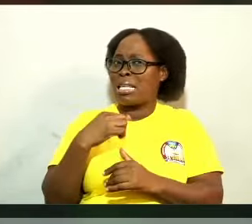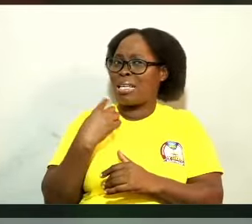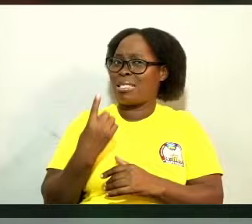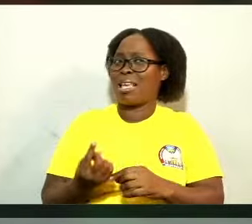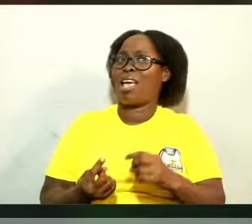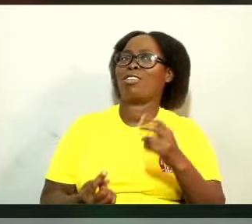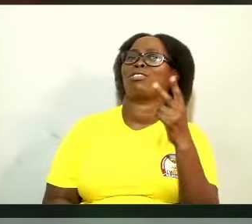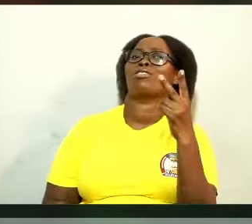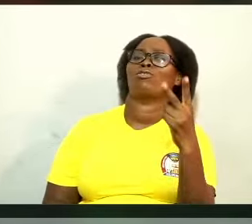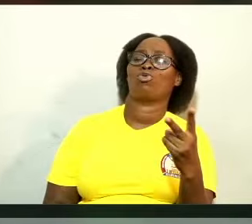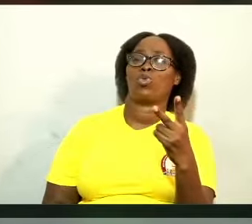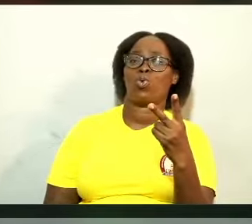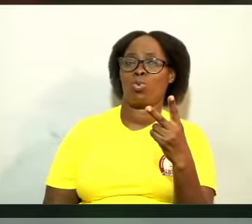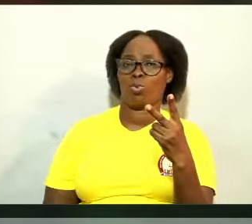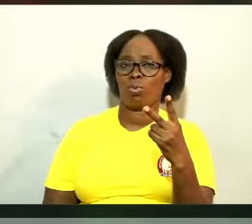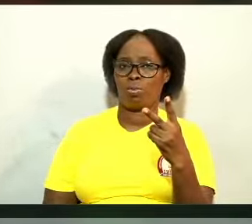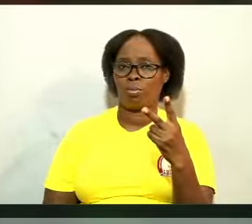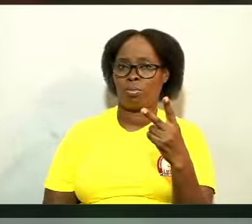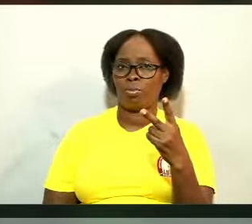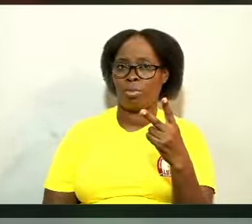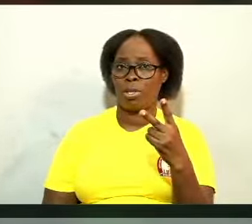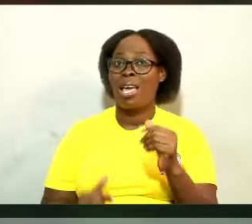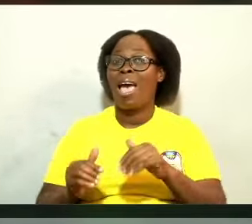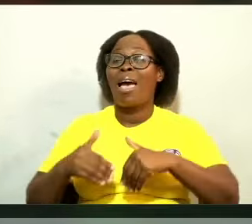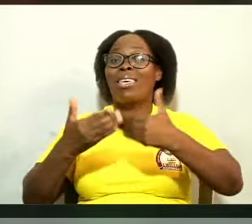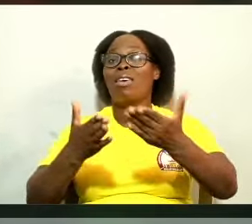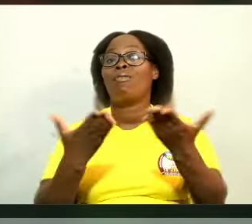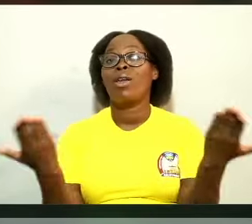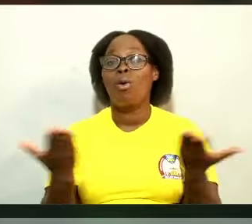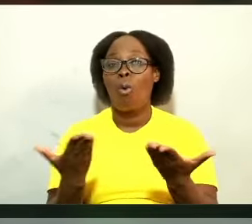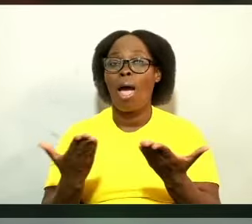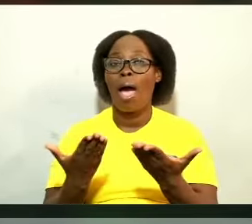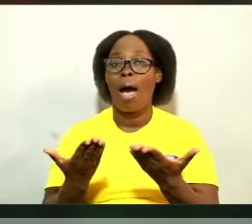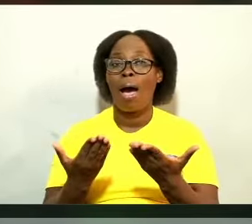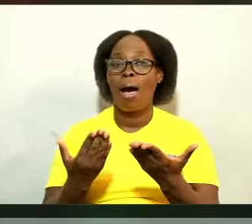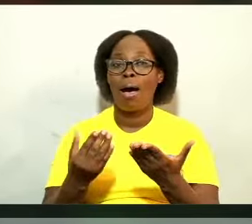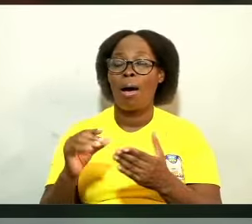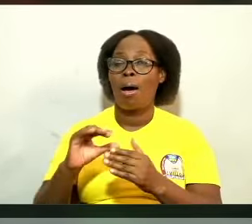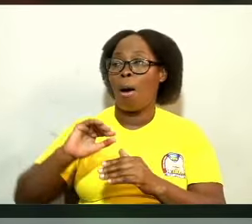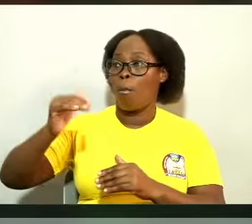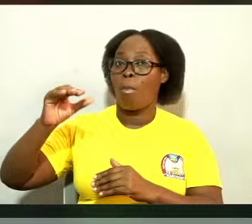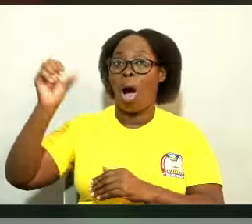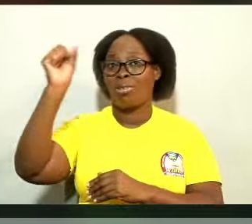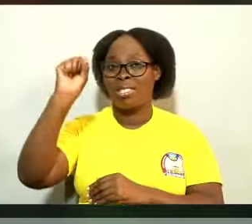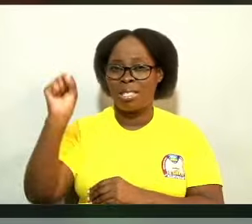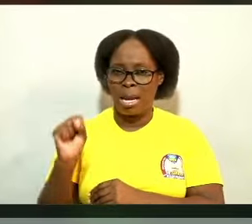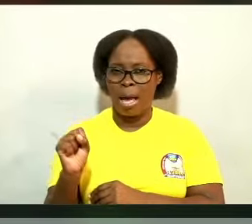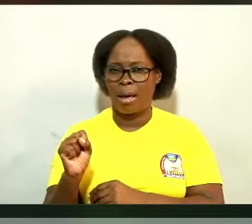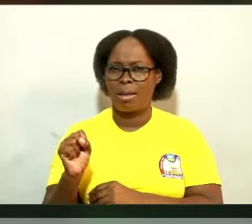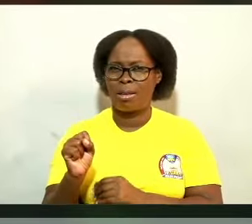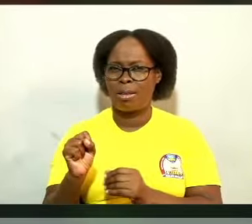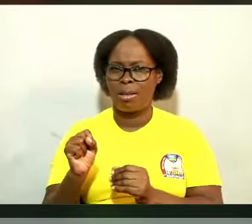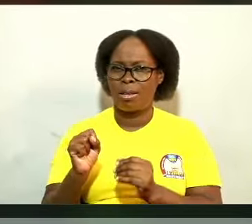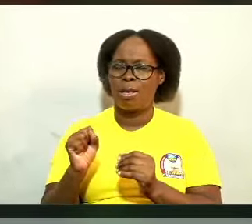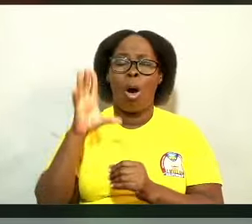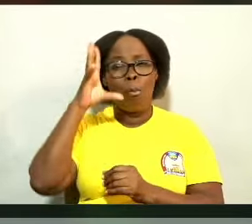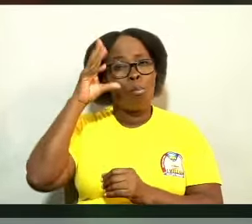ngapi? Ni mbili. Zilitolewa wapi? Mlima wa Sinai. Musa alikuja